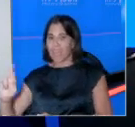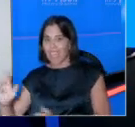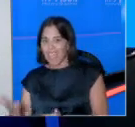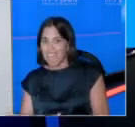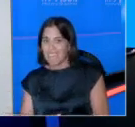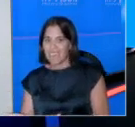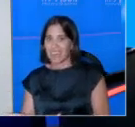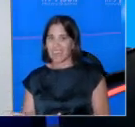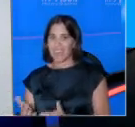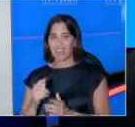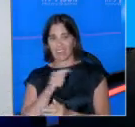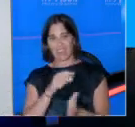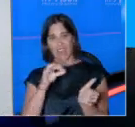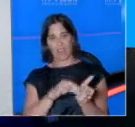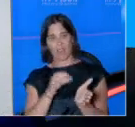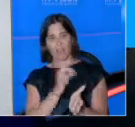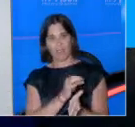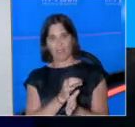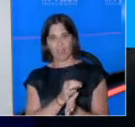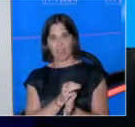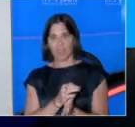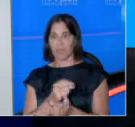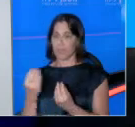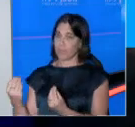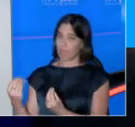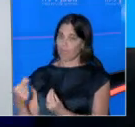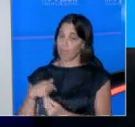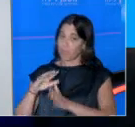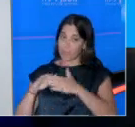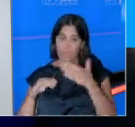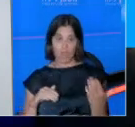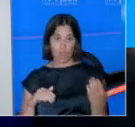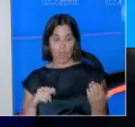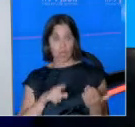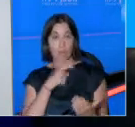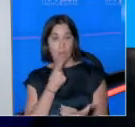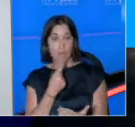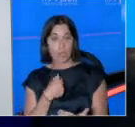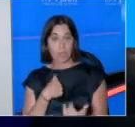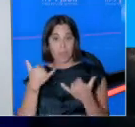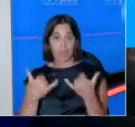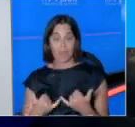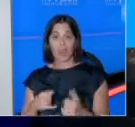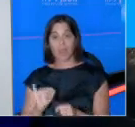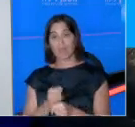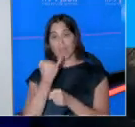אז... אז היו מוכנים לתת לכולם, שרגע אני רק אשלים, ומצד שני, הם אומרים, אנחנו היום הולכים להתייבש באופוזיציה,